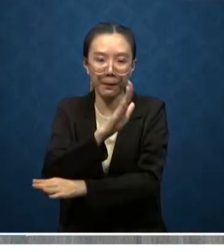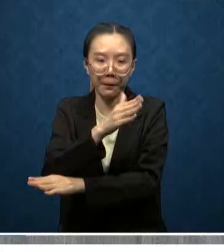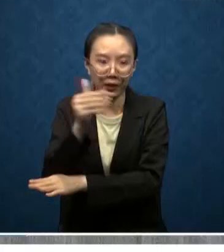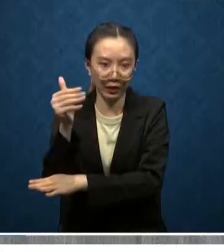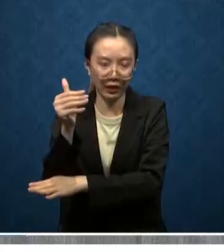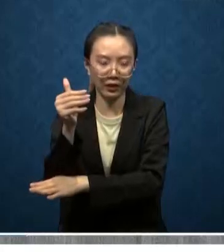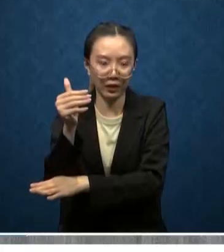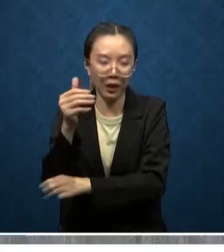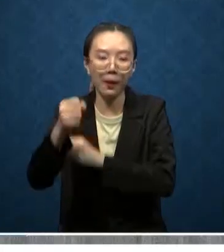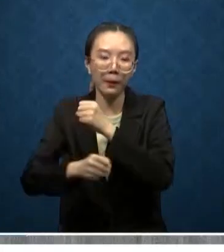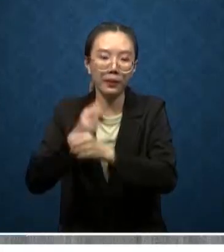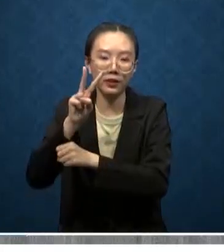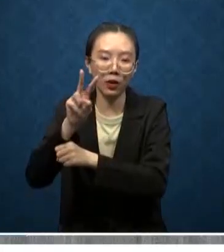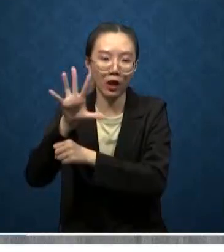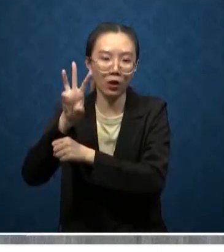ประจำปี